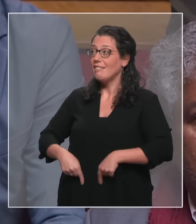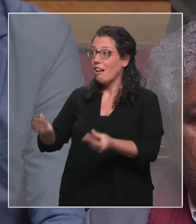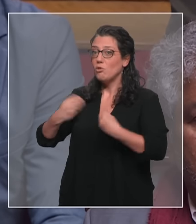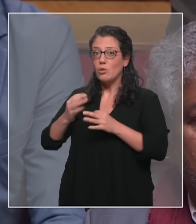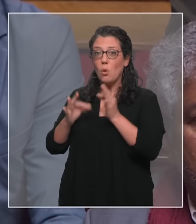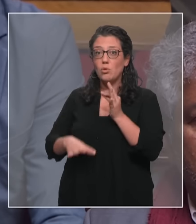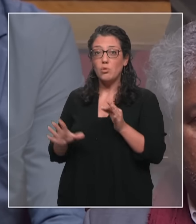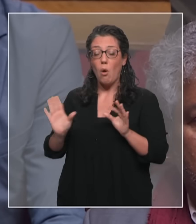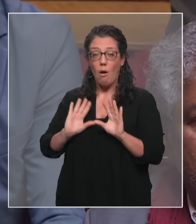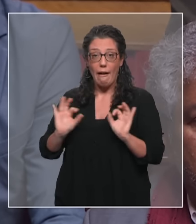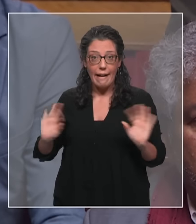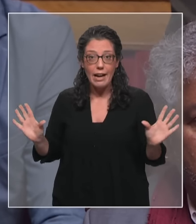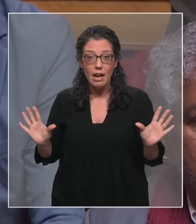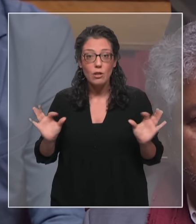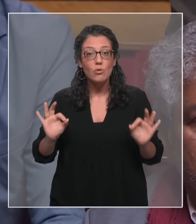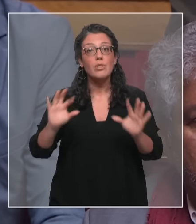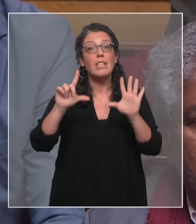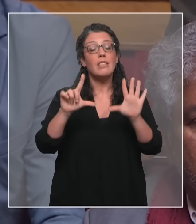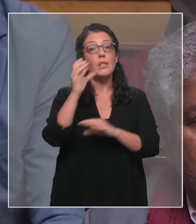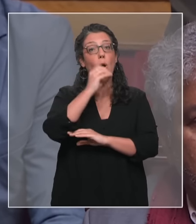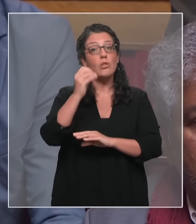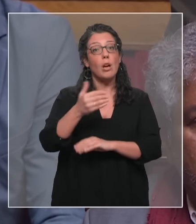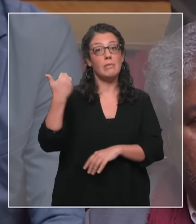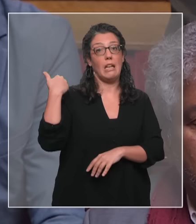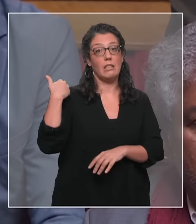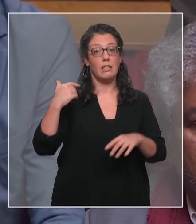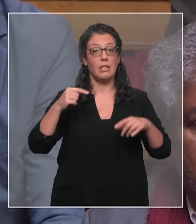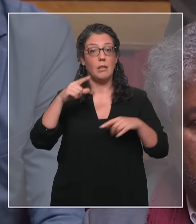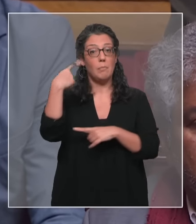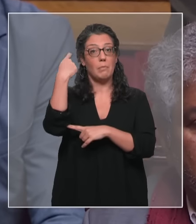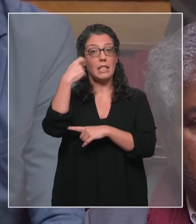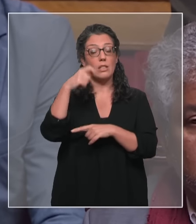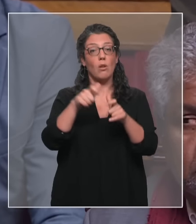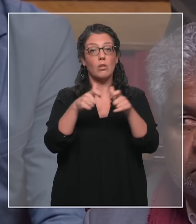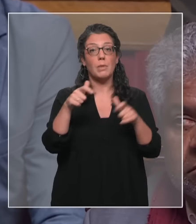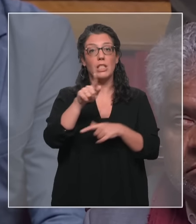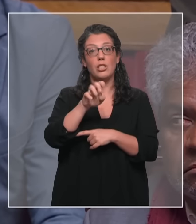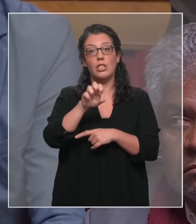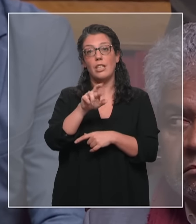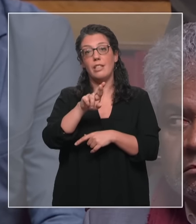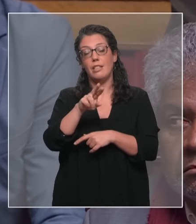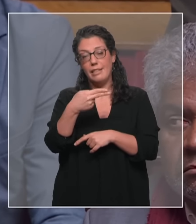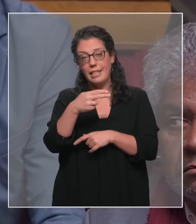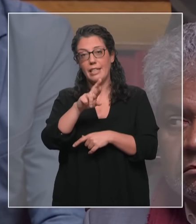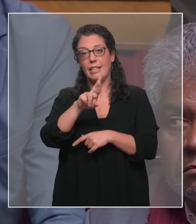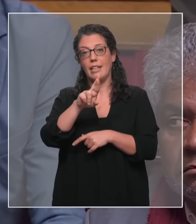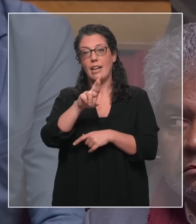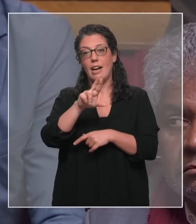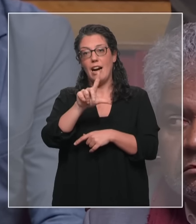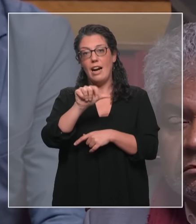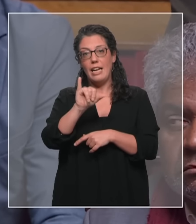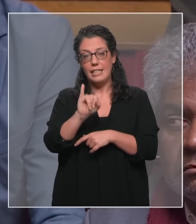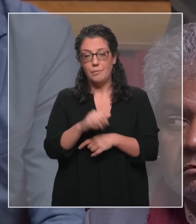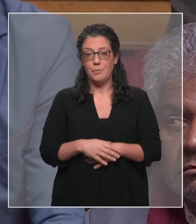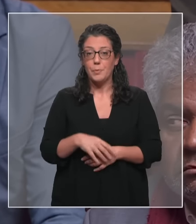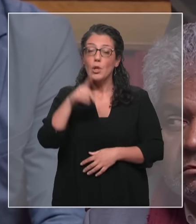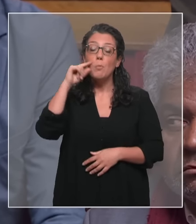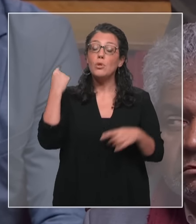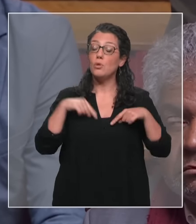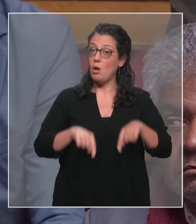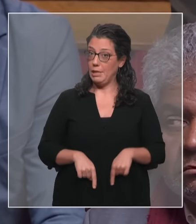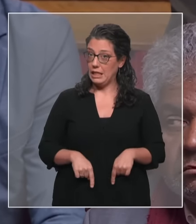que l'affirmait le 7 octobre dernier le président de Generali. Monsieur le ministre, la mise en place d'un